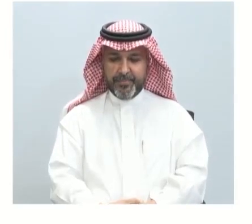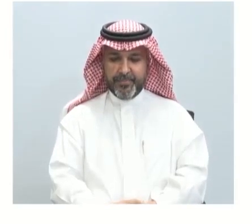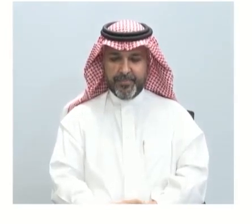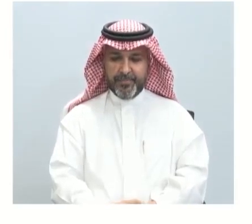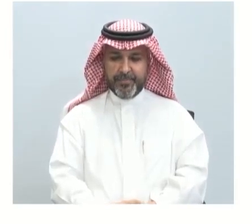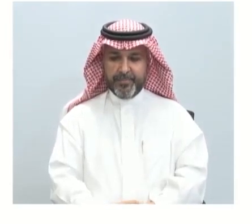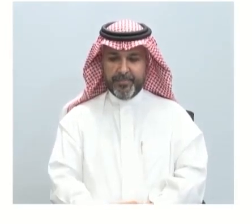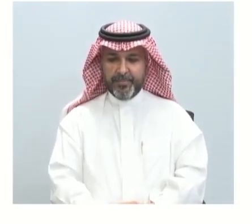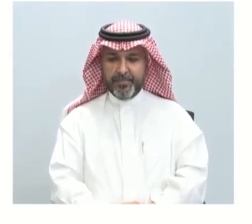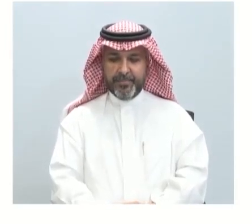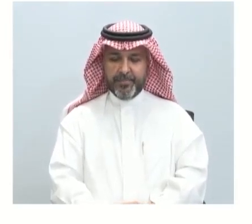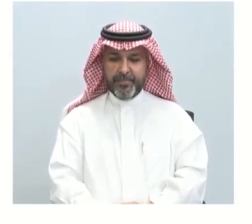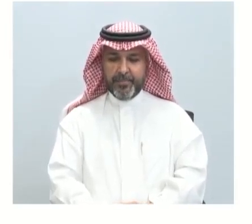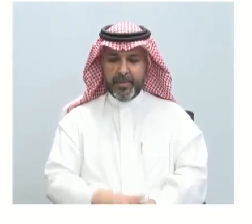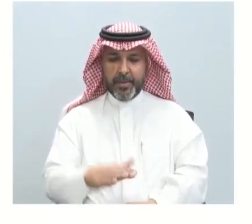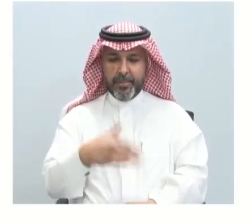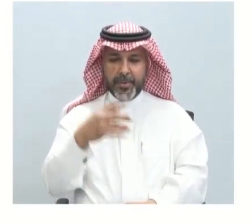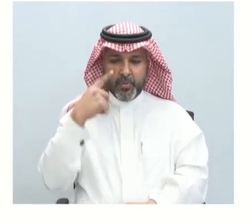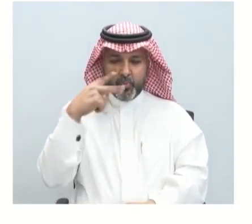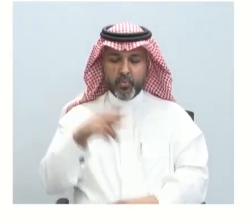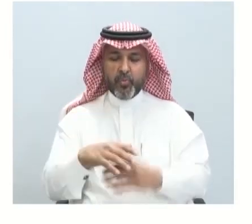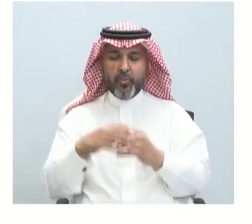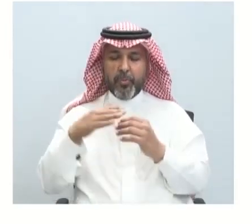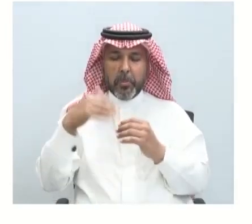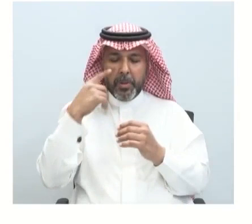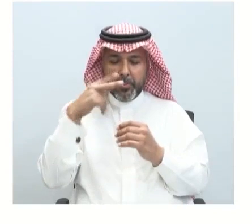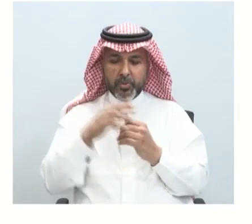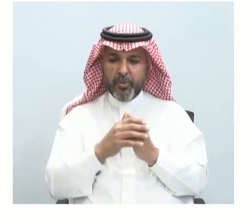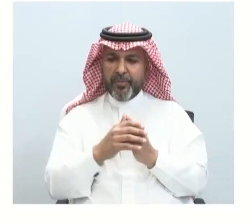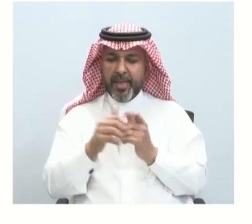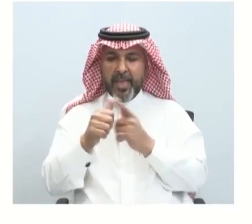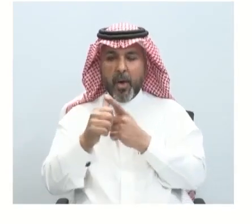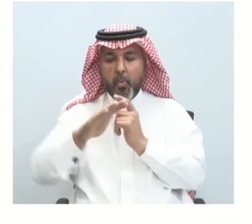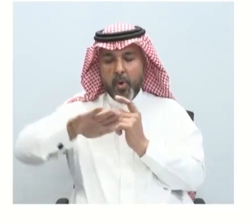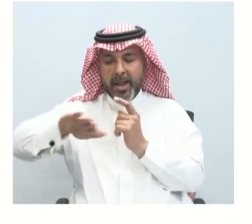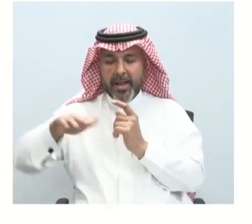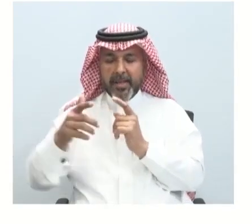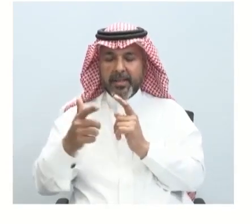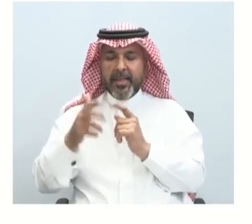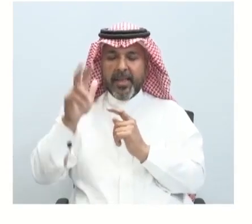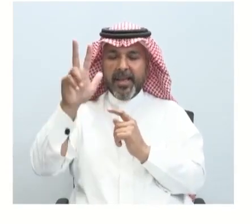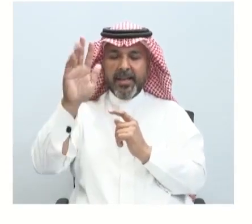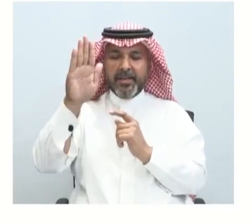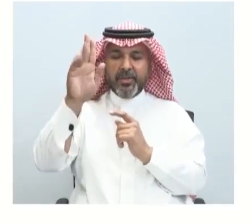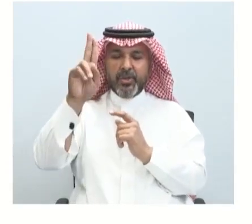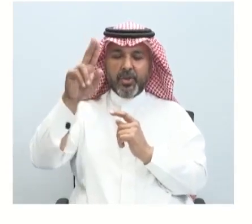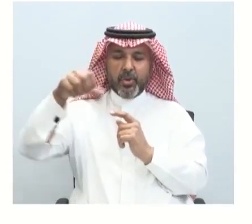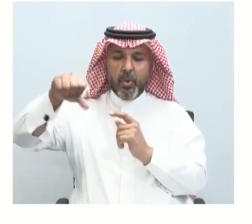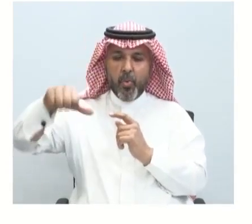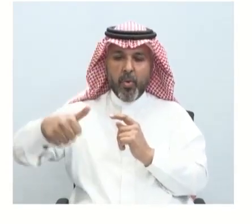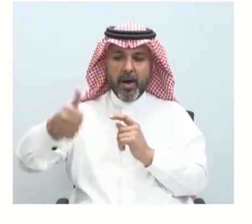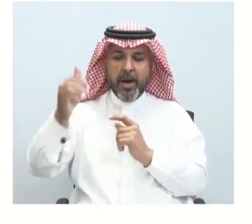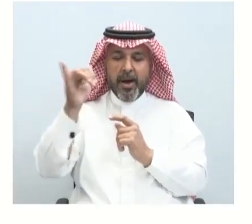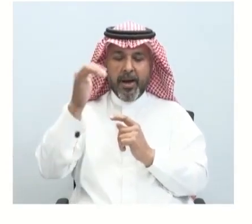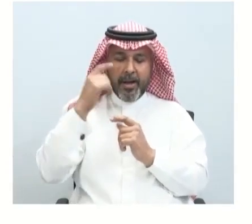السنترومير بعد الطور التمهيد الاول يظهر لنا الطور الاستوائي الاول نلاحظ تصطف ازواج الكروموسومات المتماثله